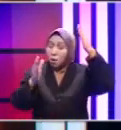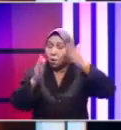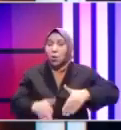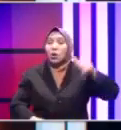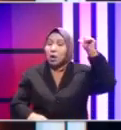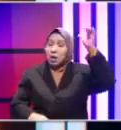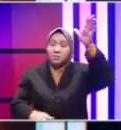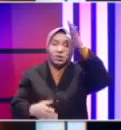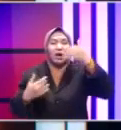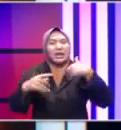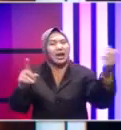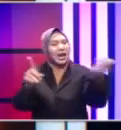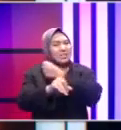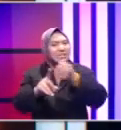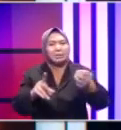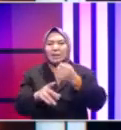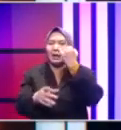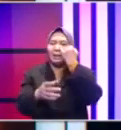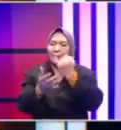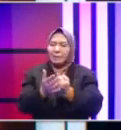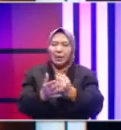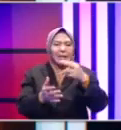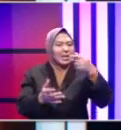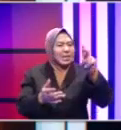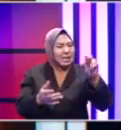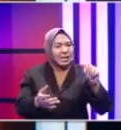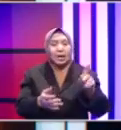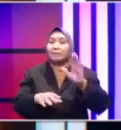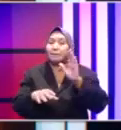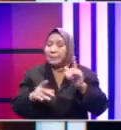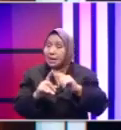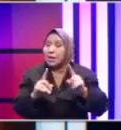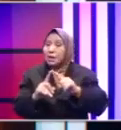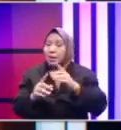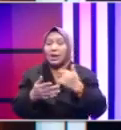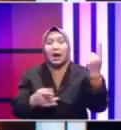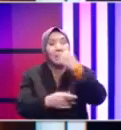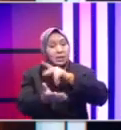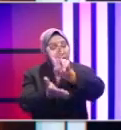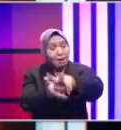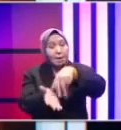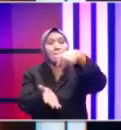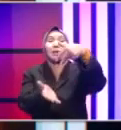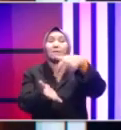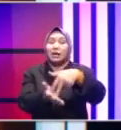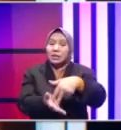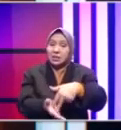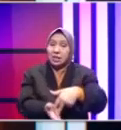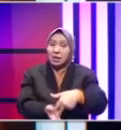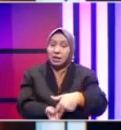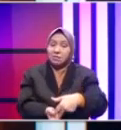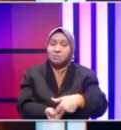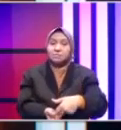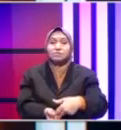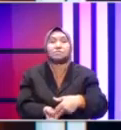azab yang yang menghinakan khusyuk bila Jauh banyak hari kebangkitan ya Umayyah baituhu Mongol